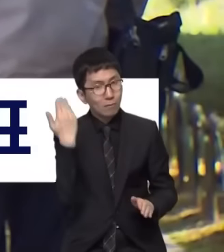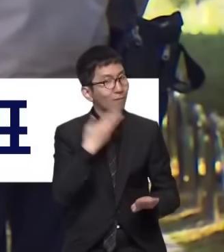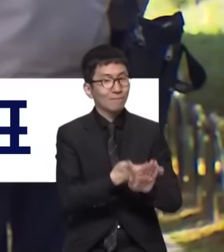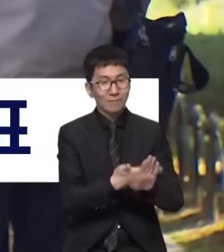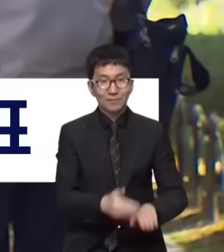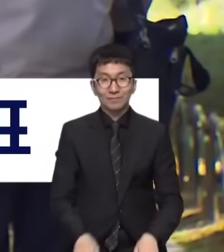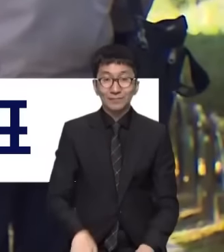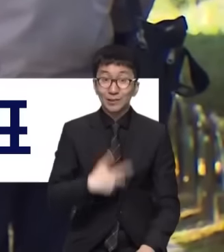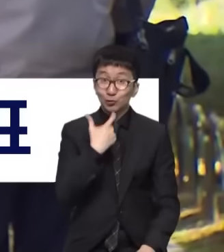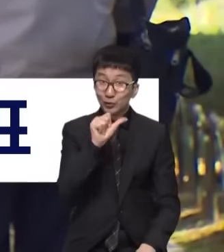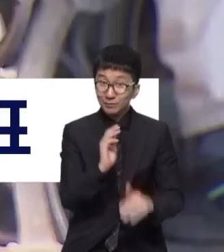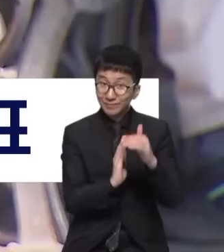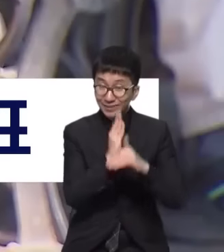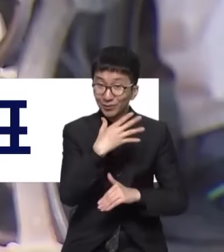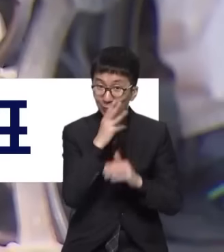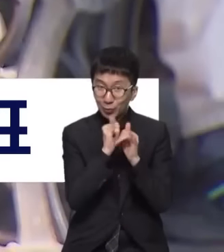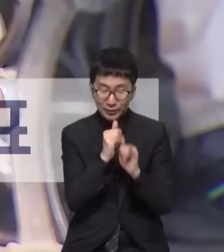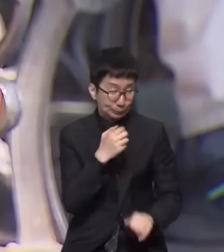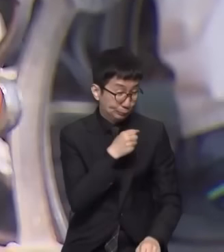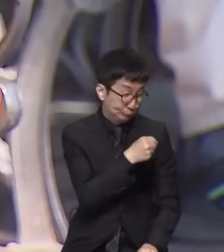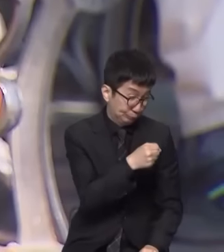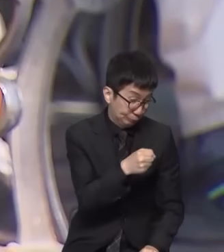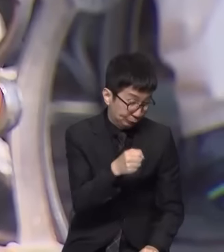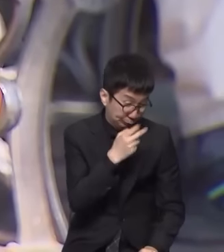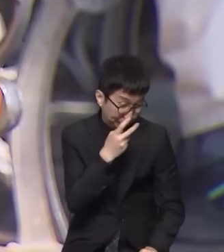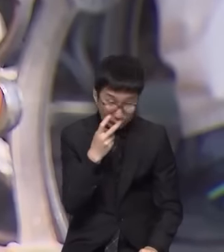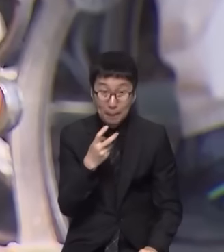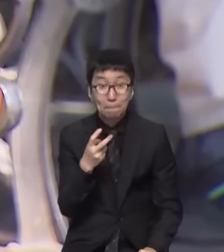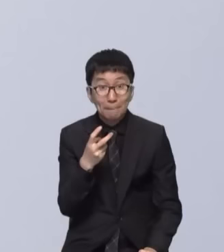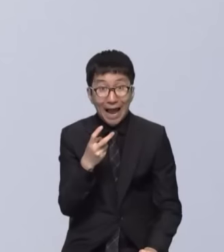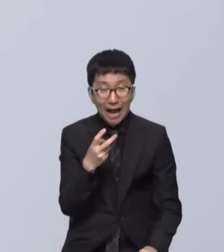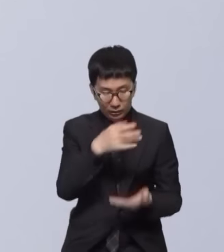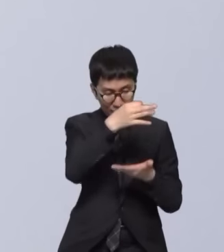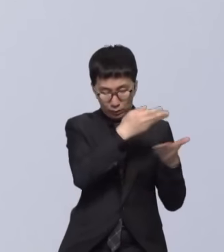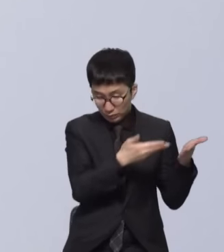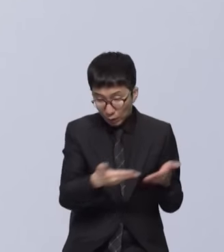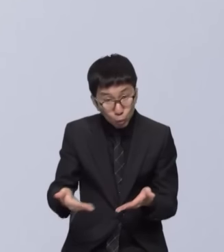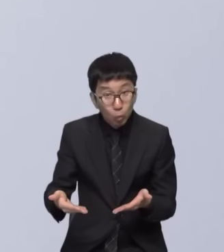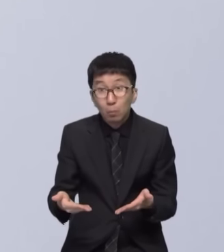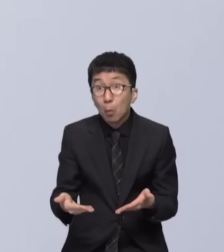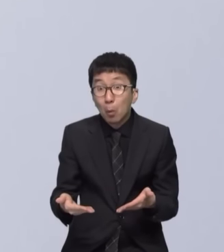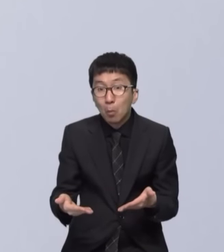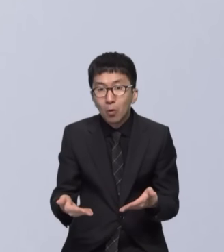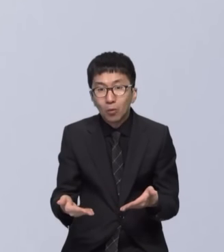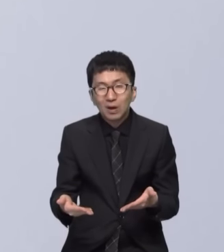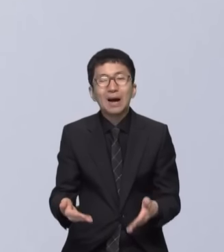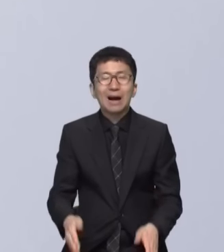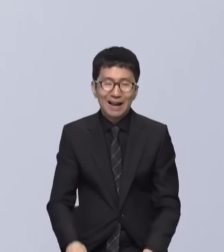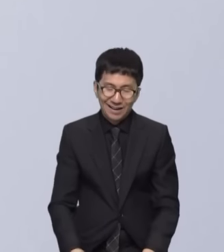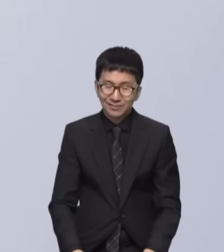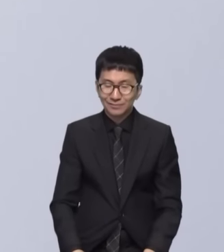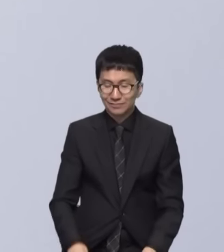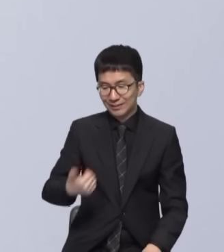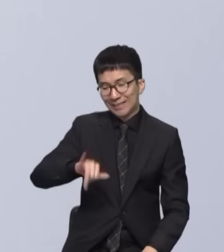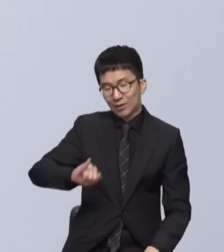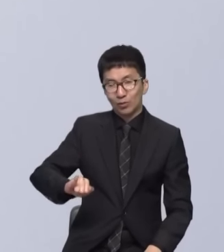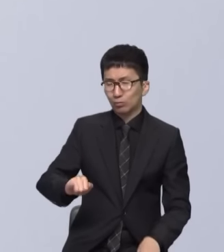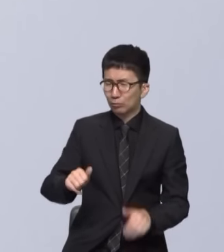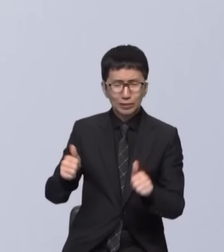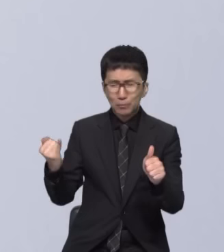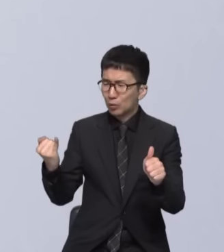만여명을 대상으로 지난해 면접 조사한 결과 재산 상속 방식에 대해 절반 이상의 응답자는 모든 자녀에게